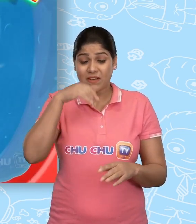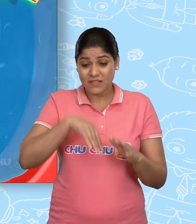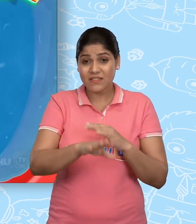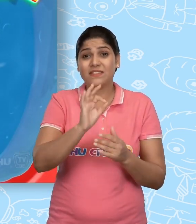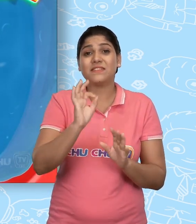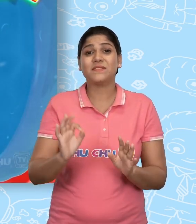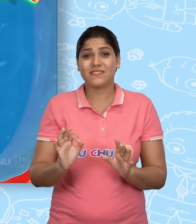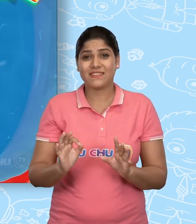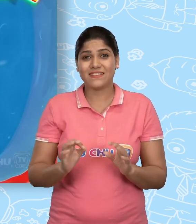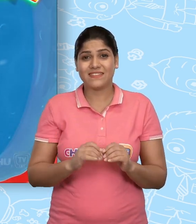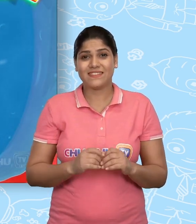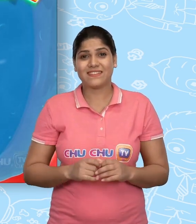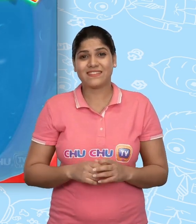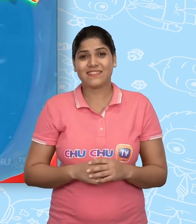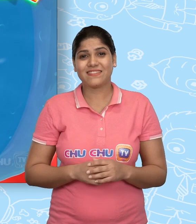पानी में भी।